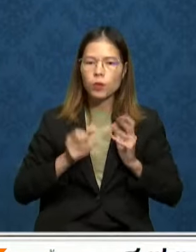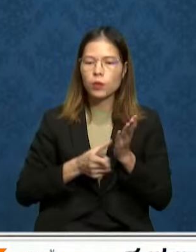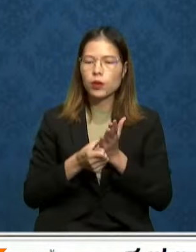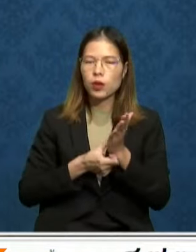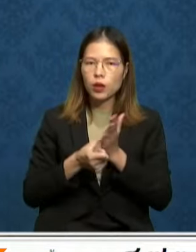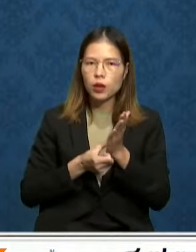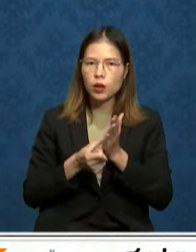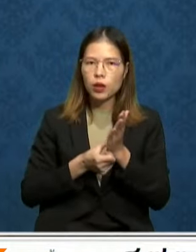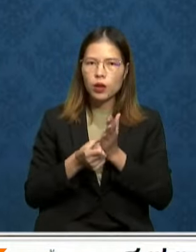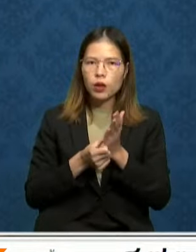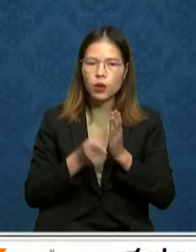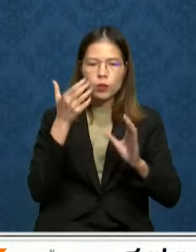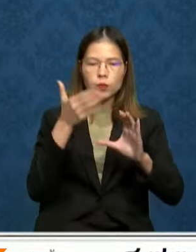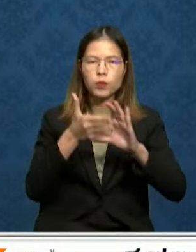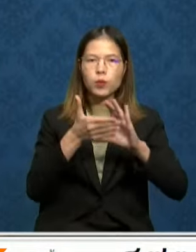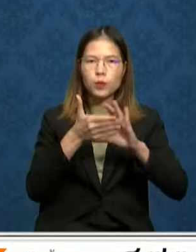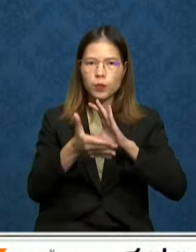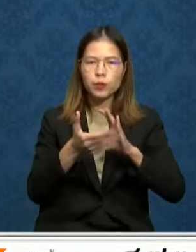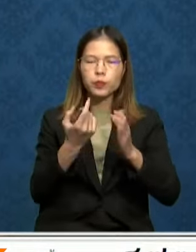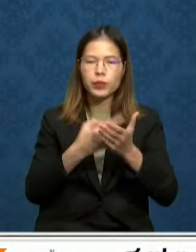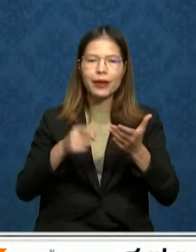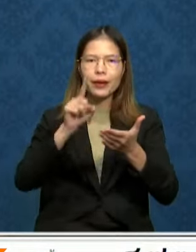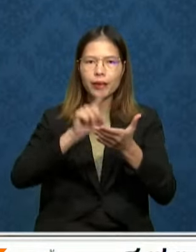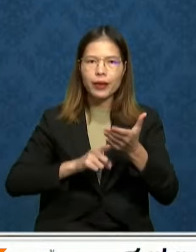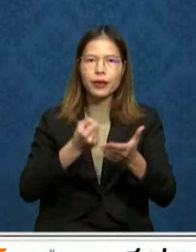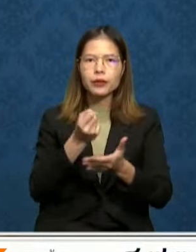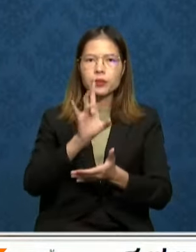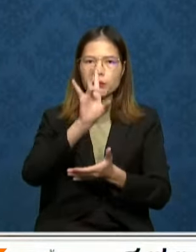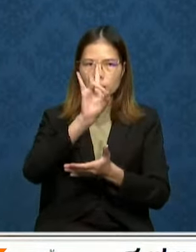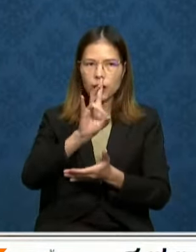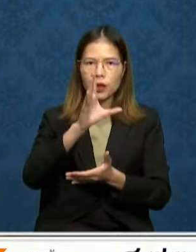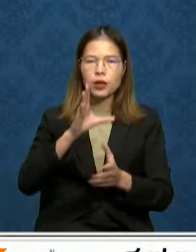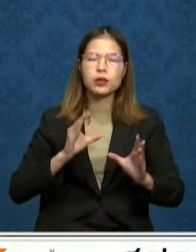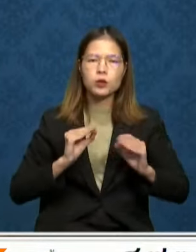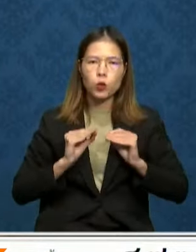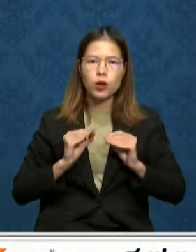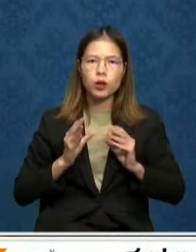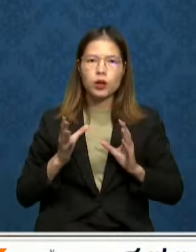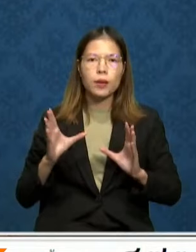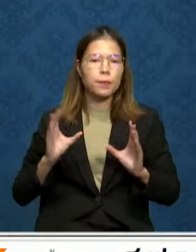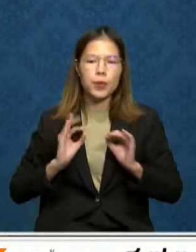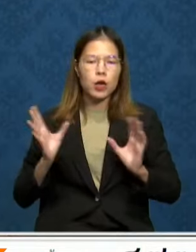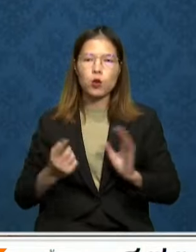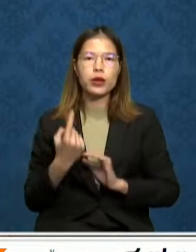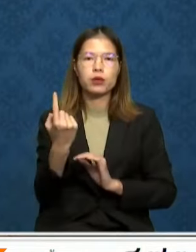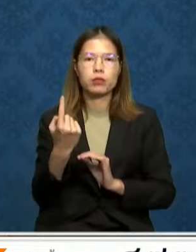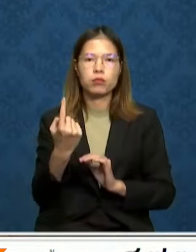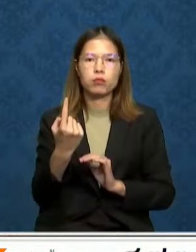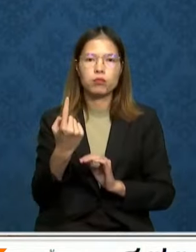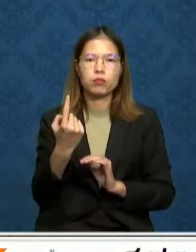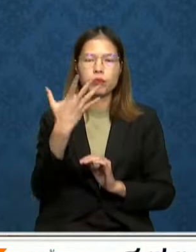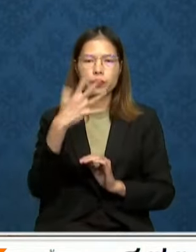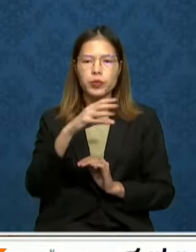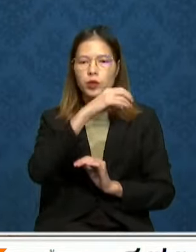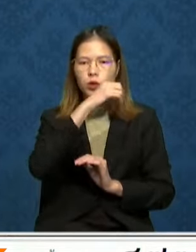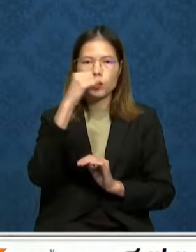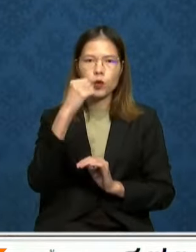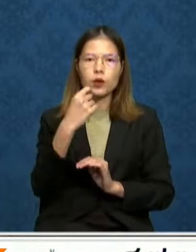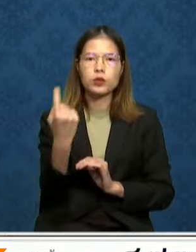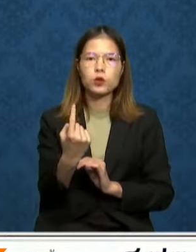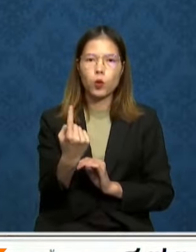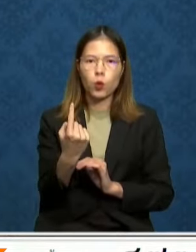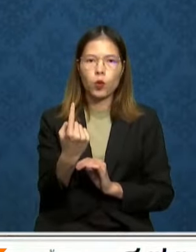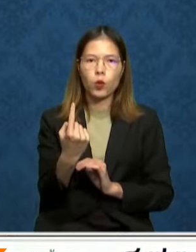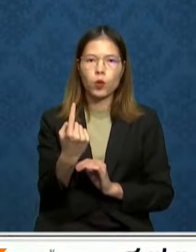ไขที่ปรากฏบนจอด้วยคะแนนเสียง 17เห็นด้วยไม่เห็นด้วย 1เสียงและงดออกเสียง 1